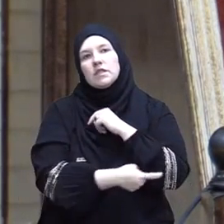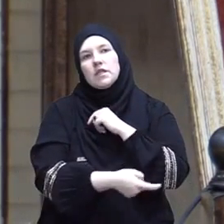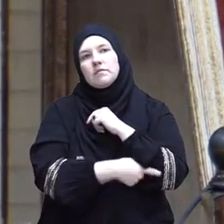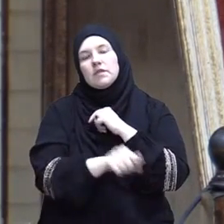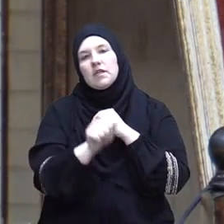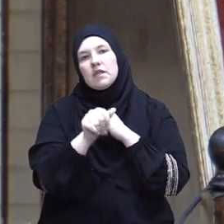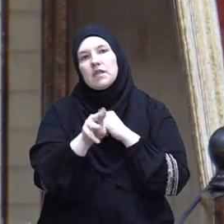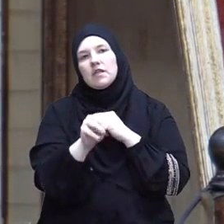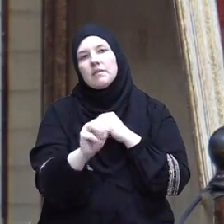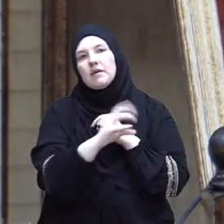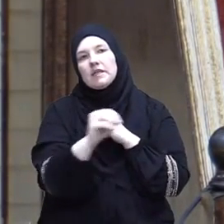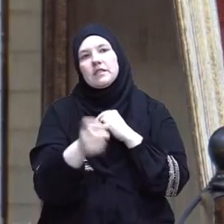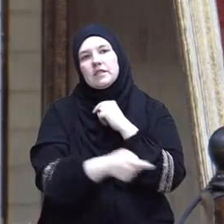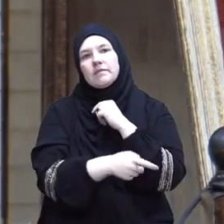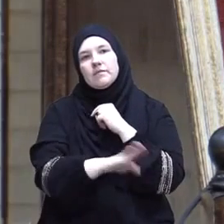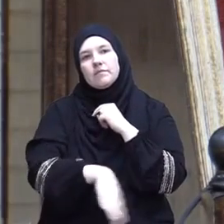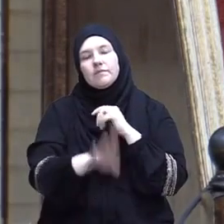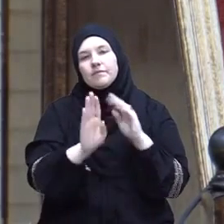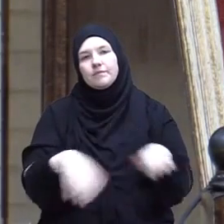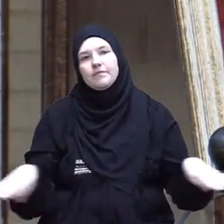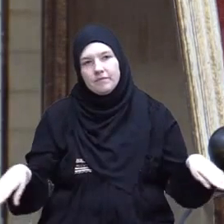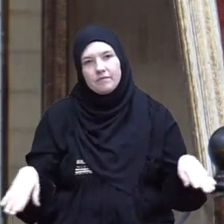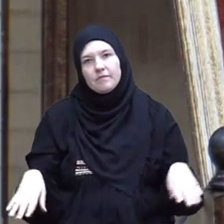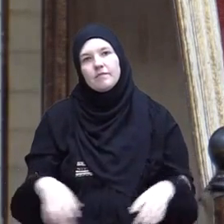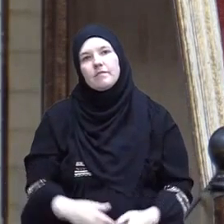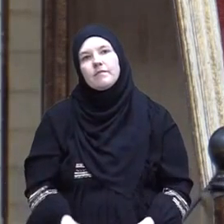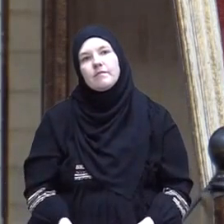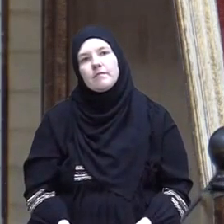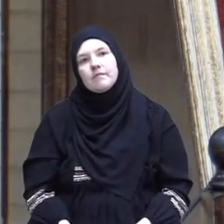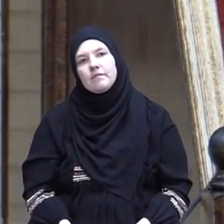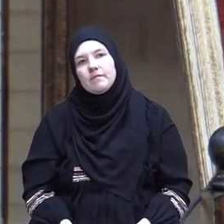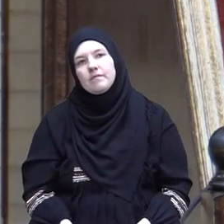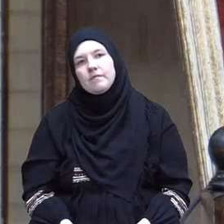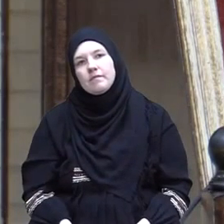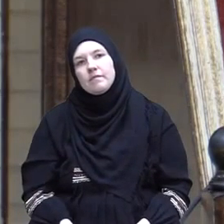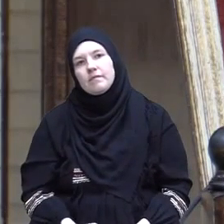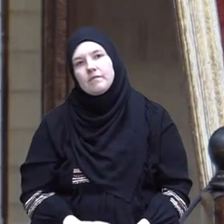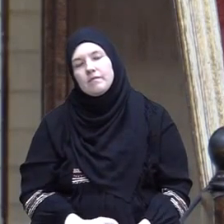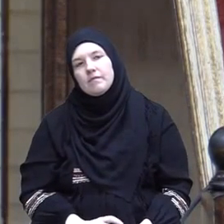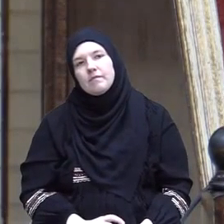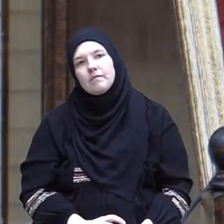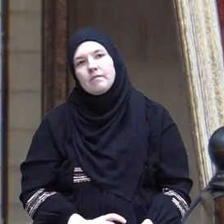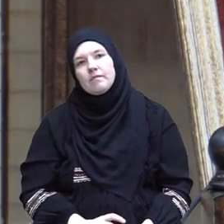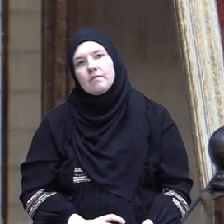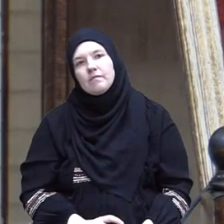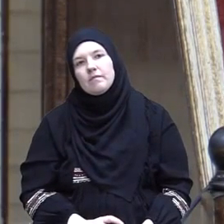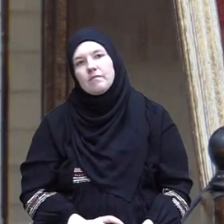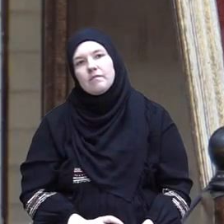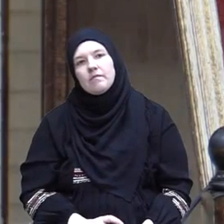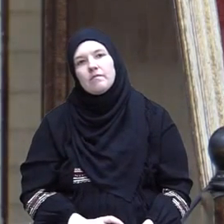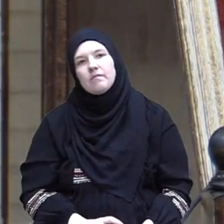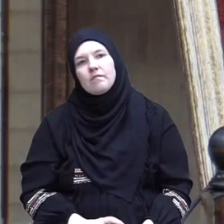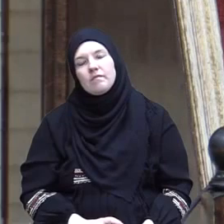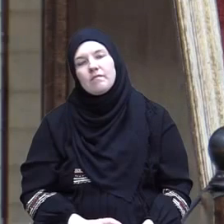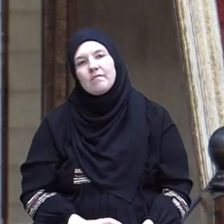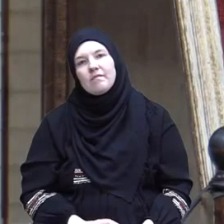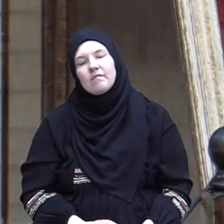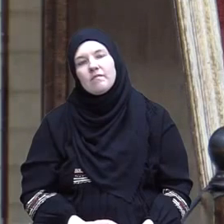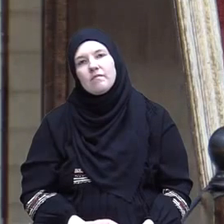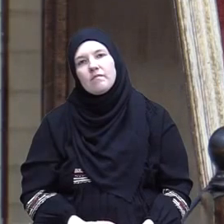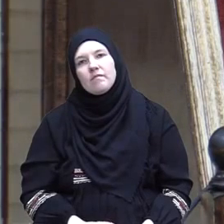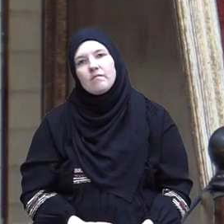and tempt his children. فَأَزَلَّهُمَ الشَّيْطَانُ أَزَلَّ is mentioned in the Quran also.